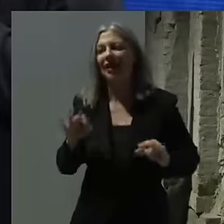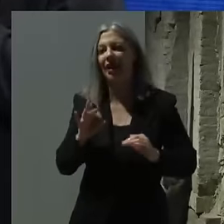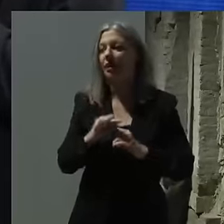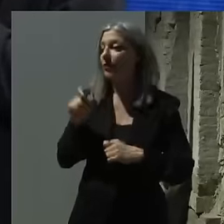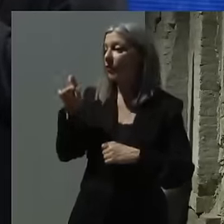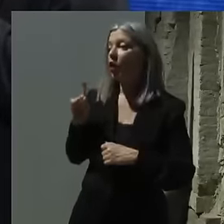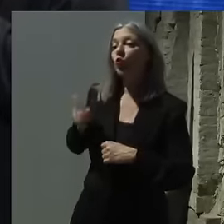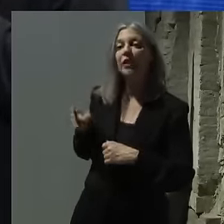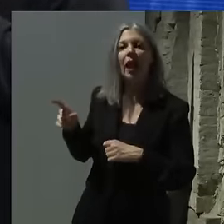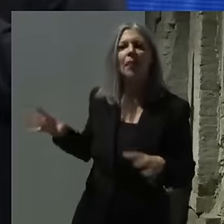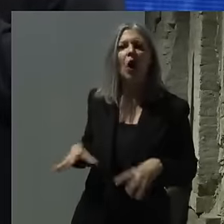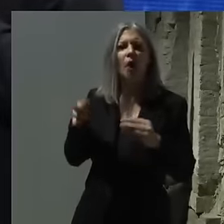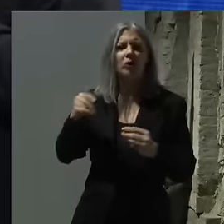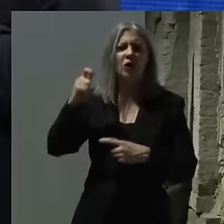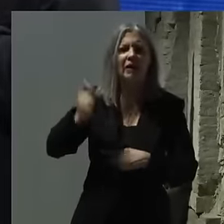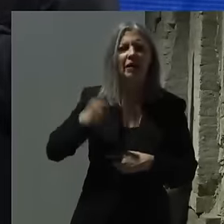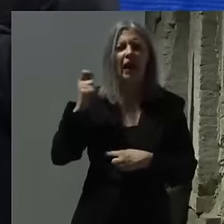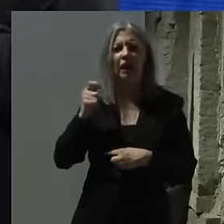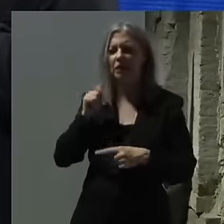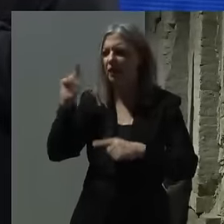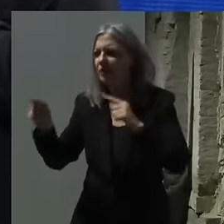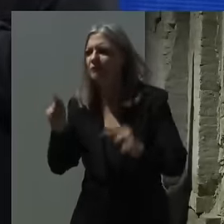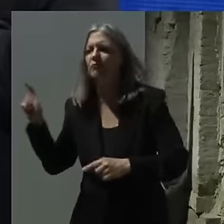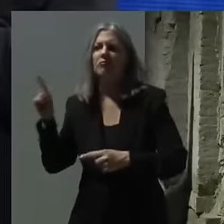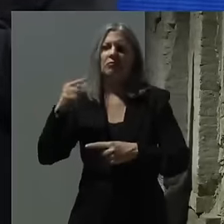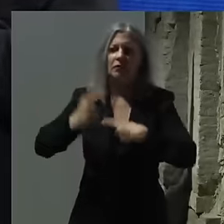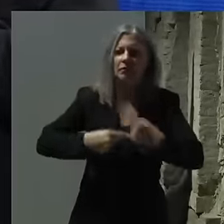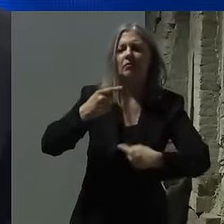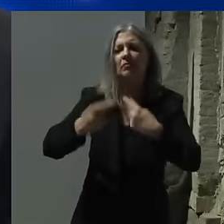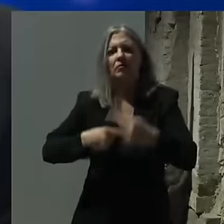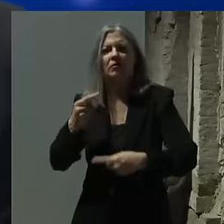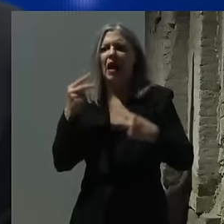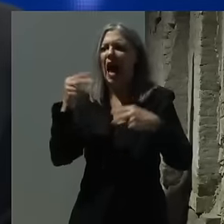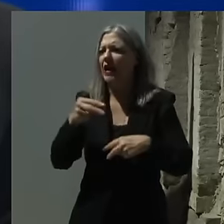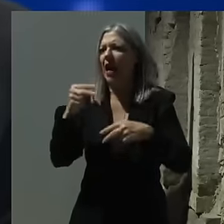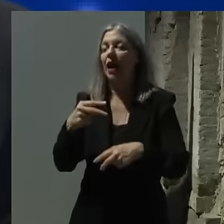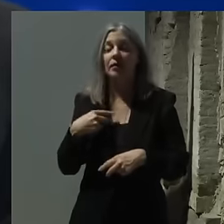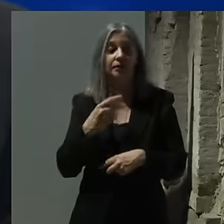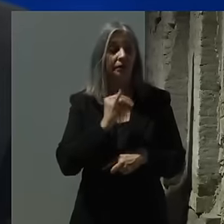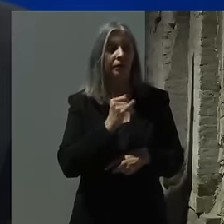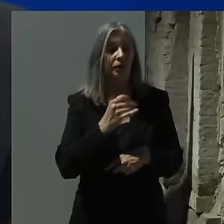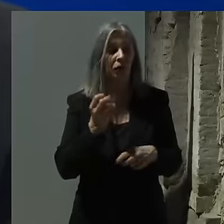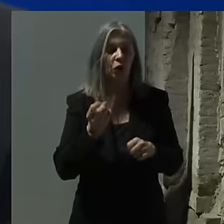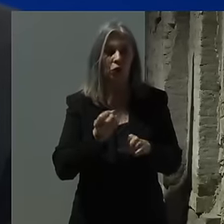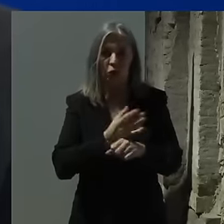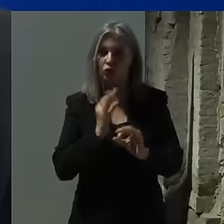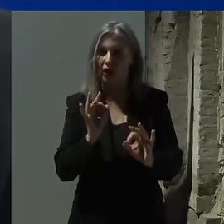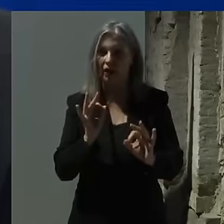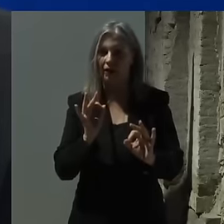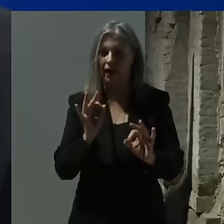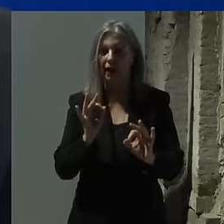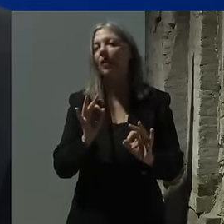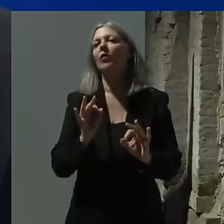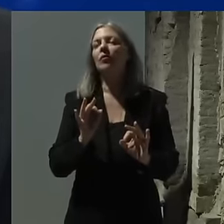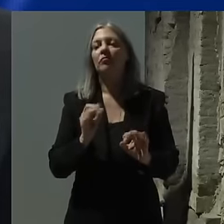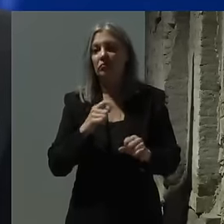vista giudiziario di sentenze che si rincorrono una con l'altra, una sì, che cambia la cosa dell'altra. Succede che essendo stato